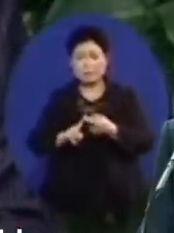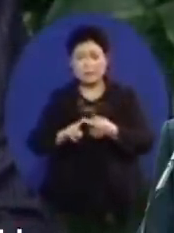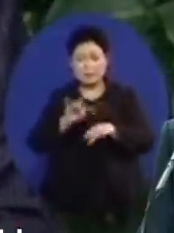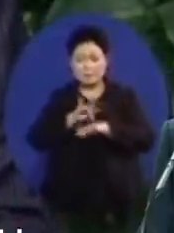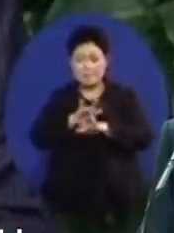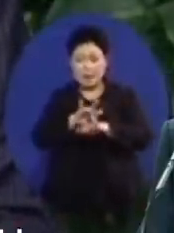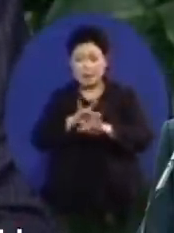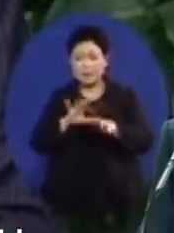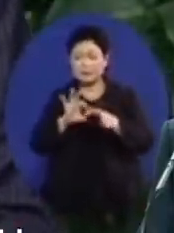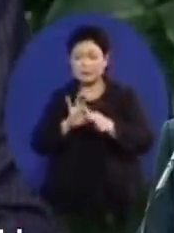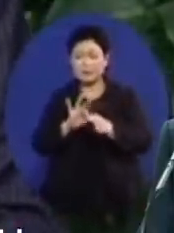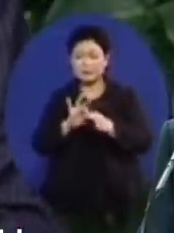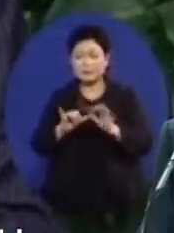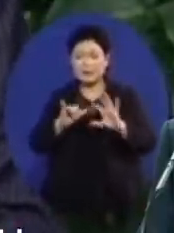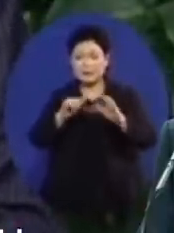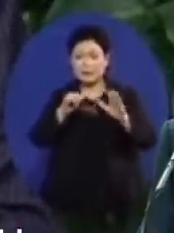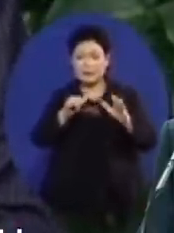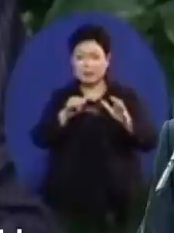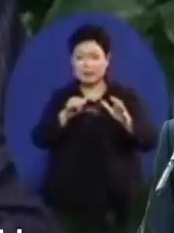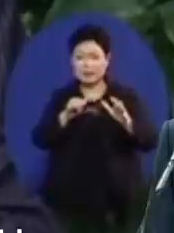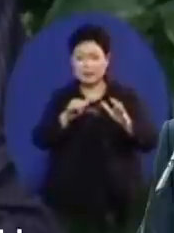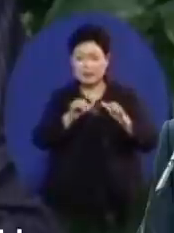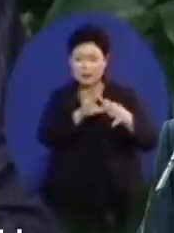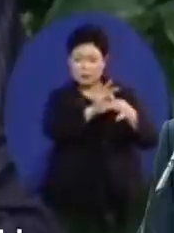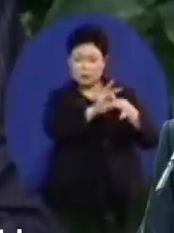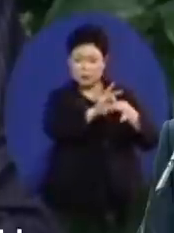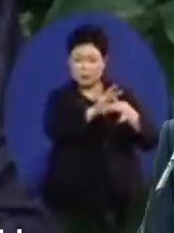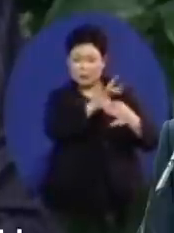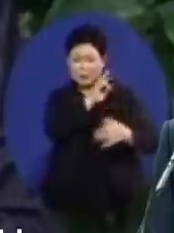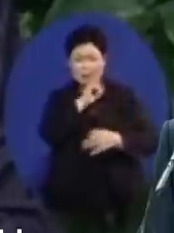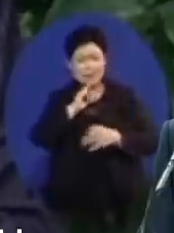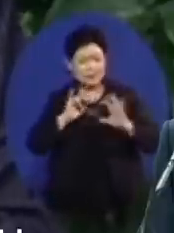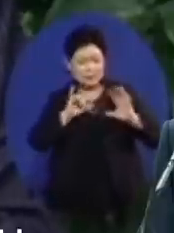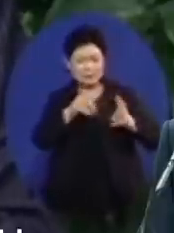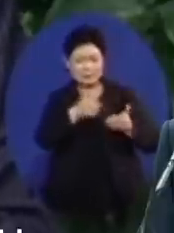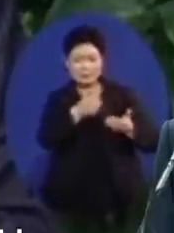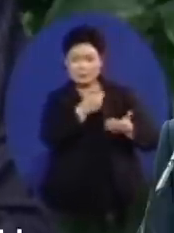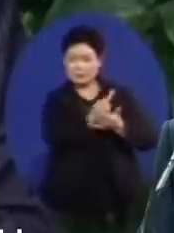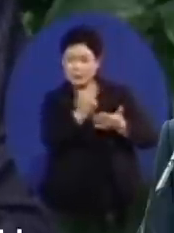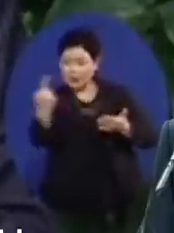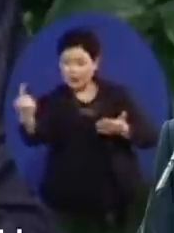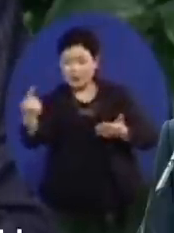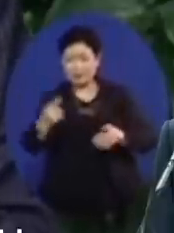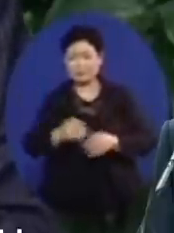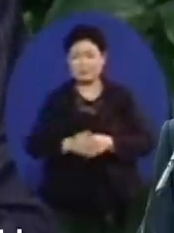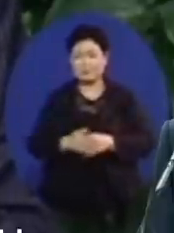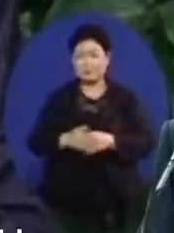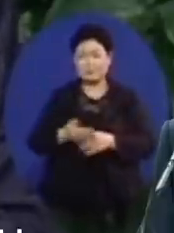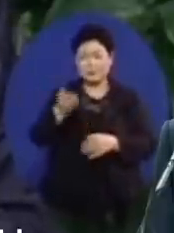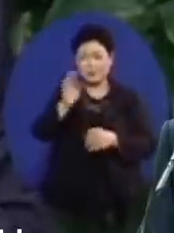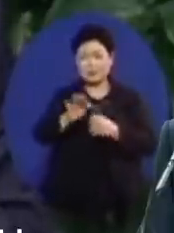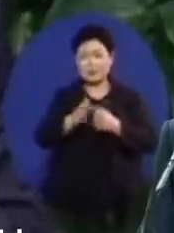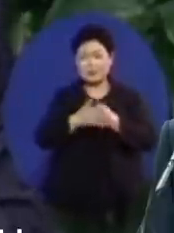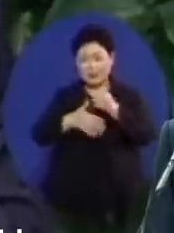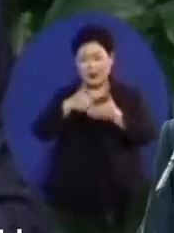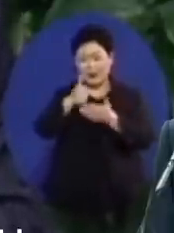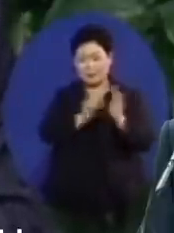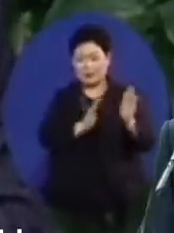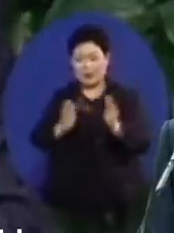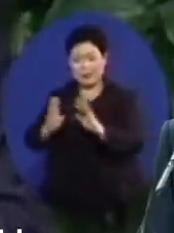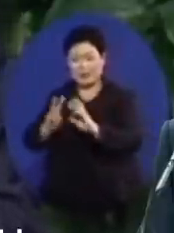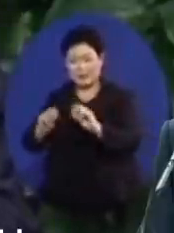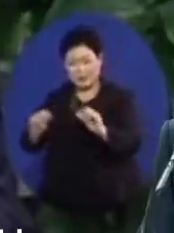마귀의 세상에 속한 안락한 세상에서 떠나라. 그래서 하나님이 예비한 땅으로